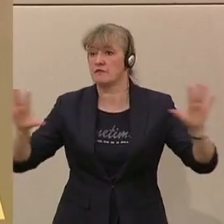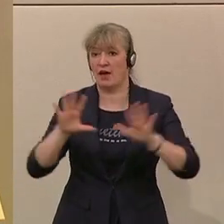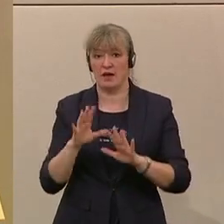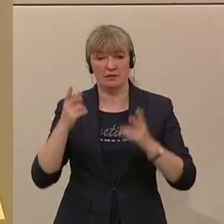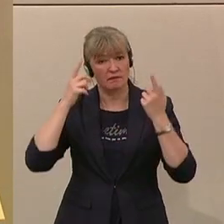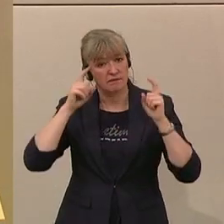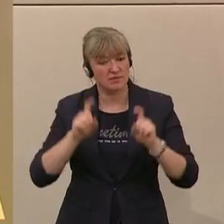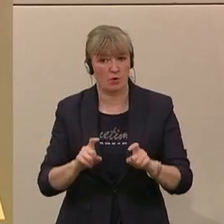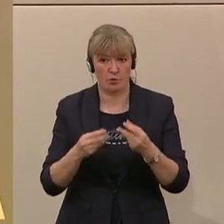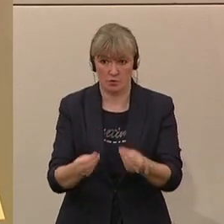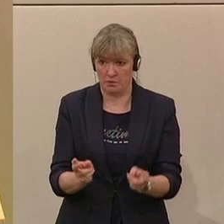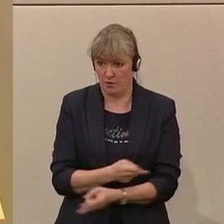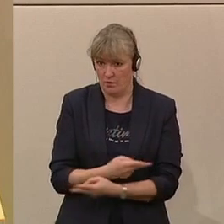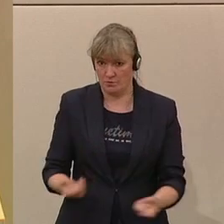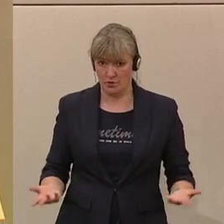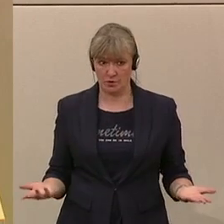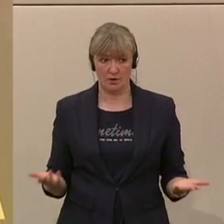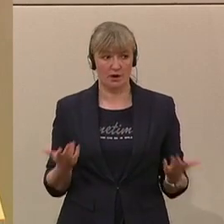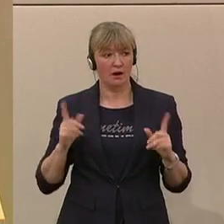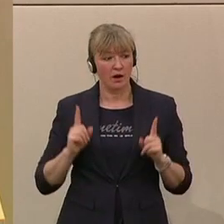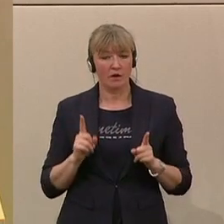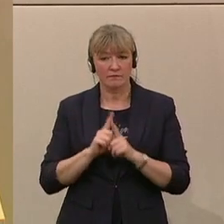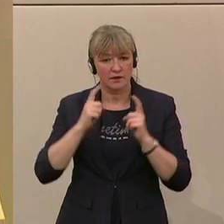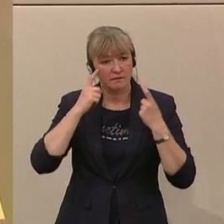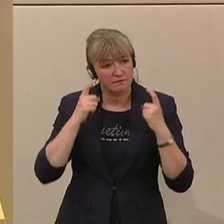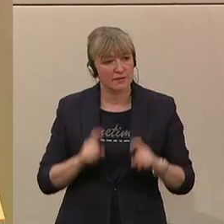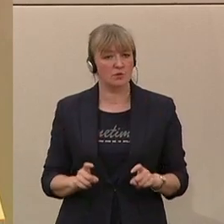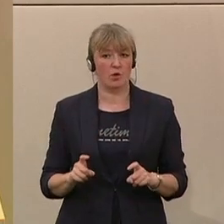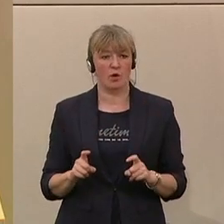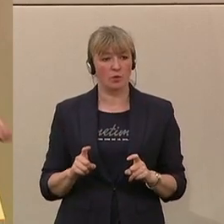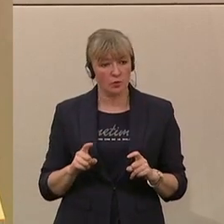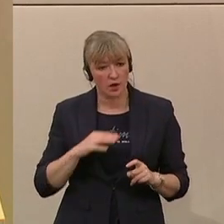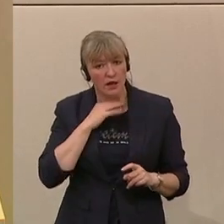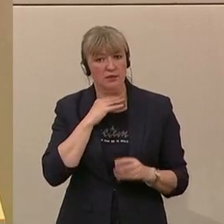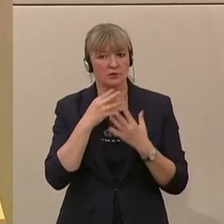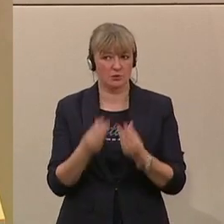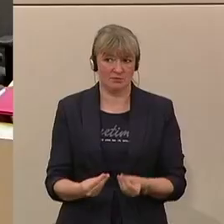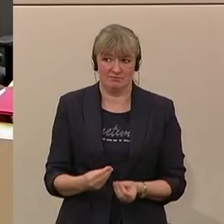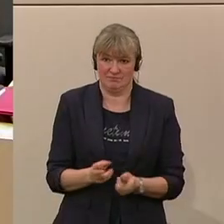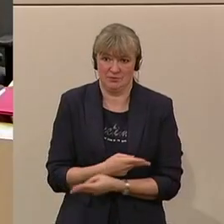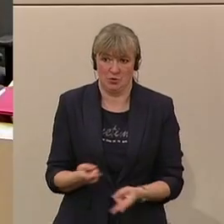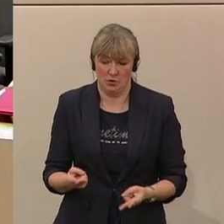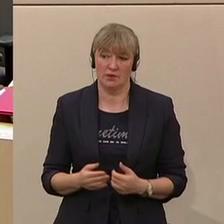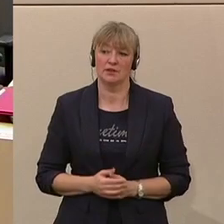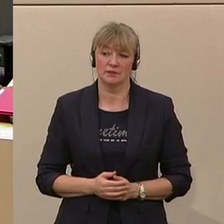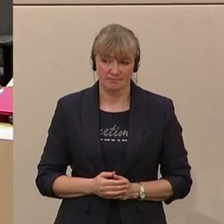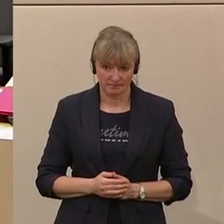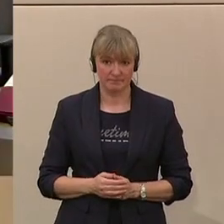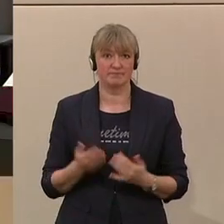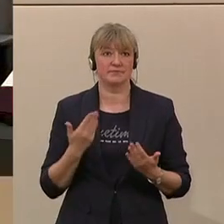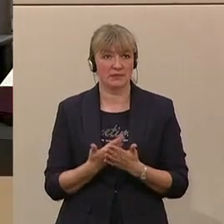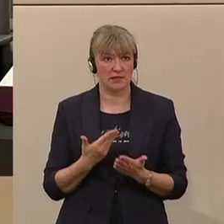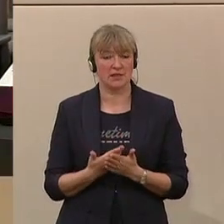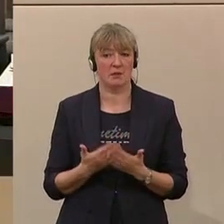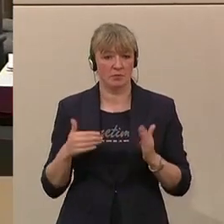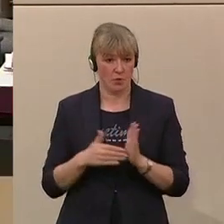Versorgung sicherzustellen und auch diese Versorgung ausreichend sicherzustellen. Und so ist es ein Gebot